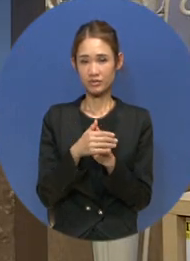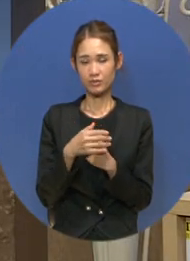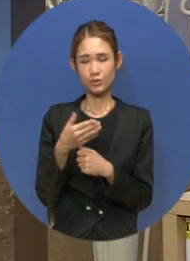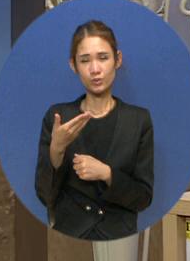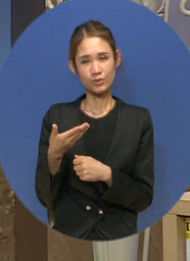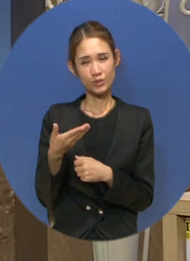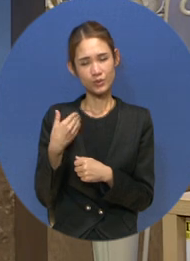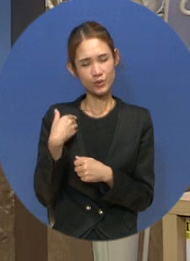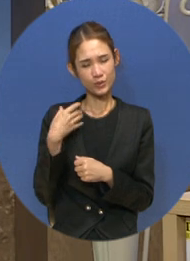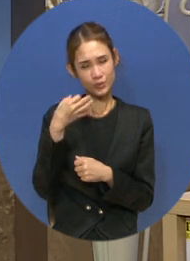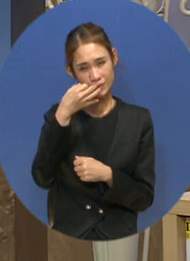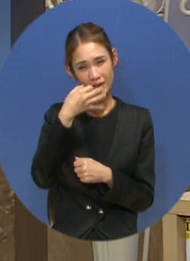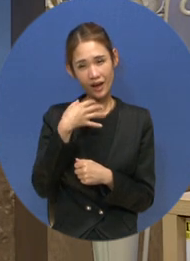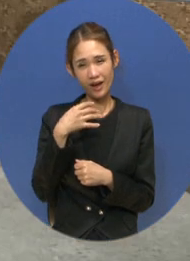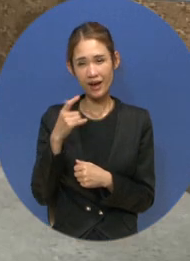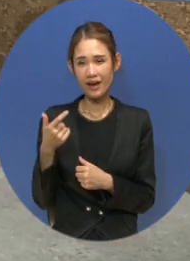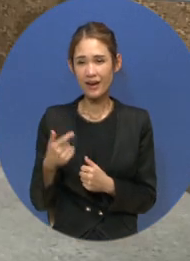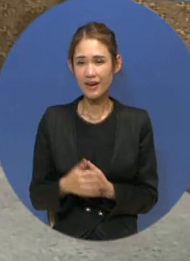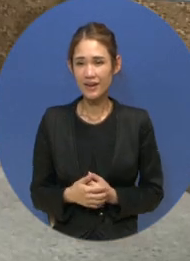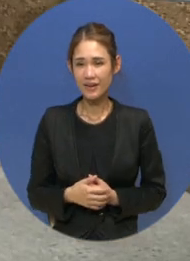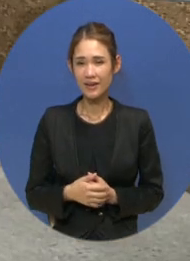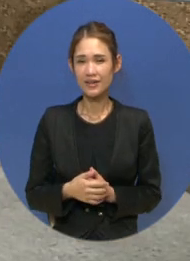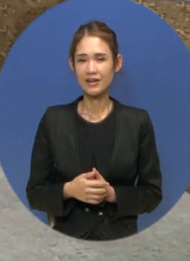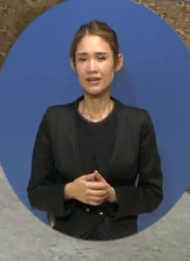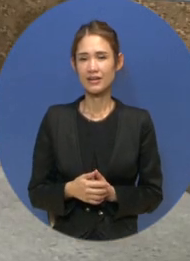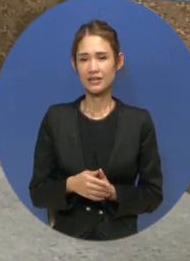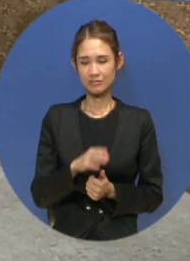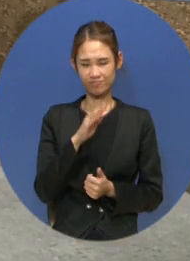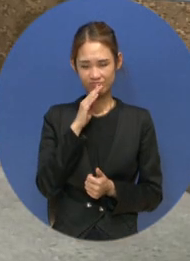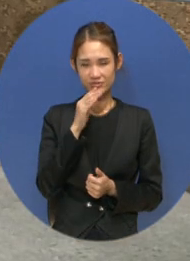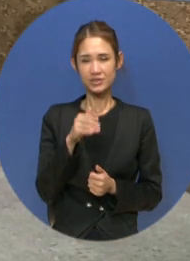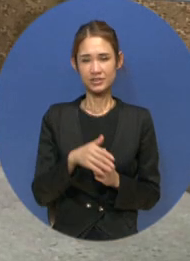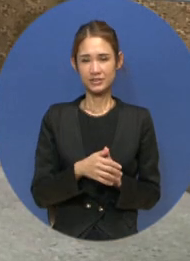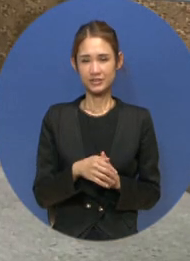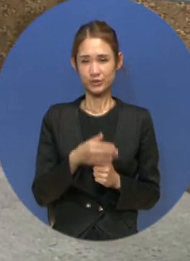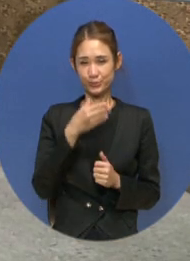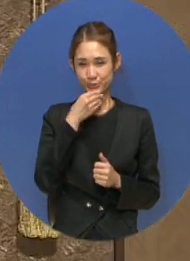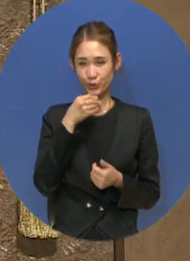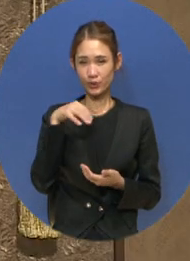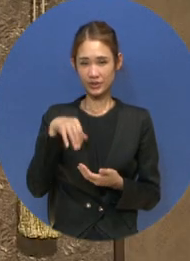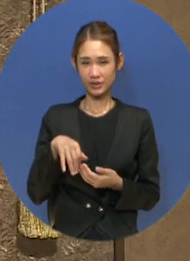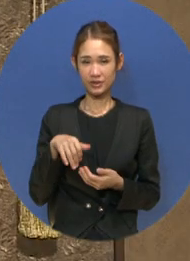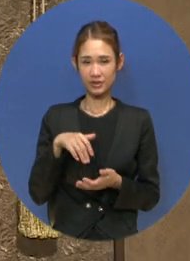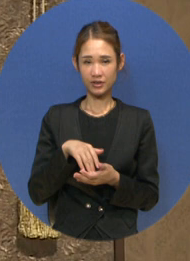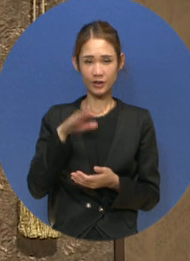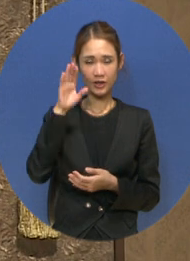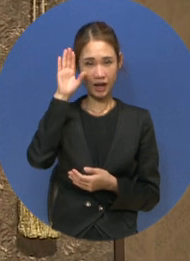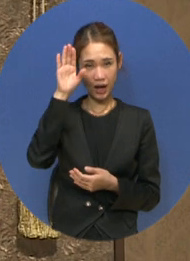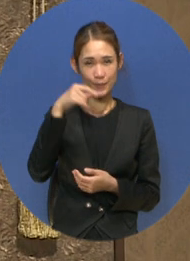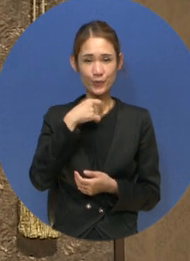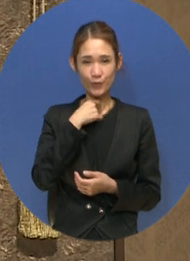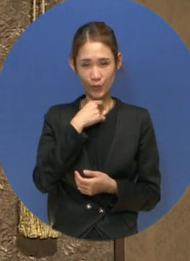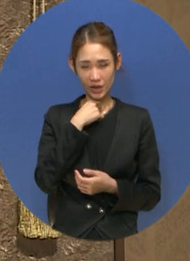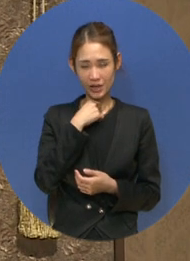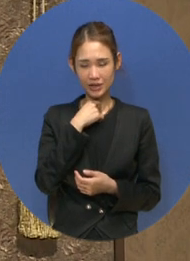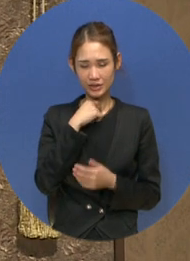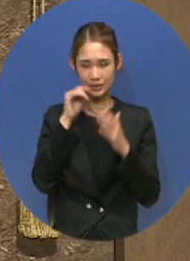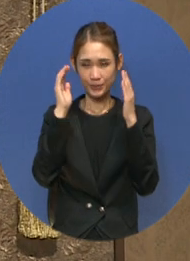입장에서는 조금 또 힘드시지 않으실까요? 그렇지만 이것이 이제 복지관 입장에서 앞으로 지향이 될